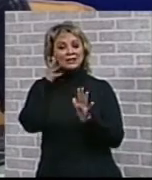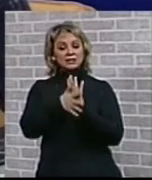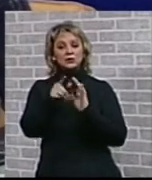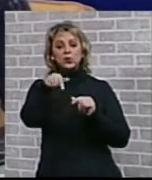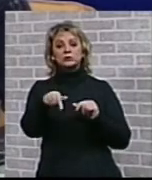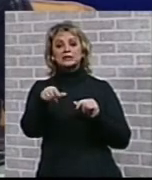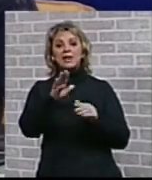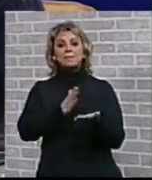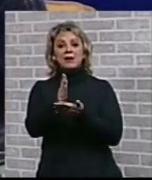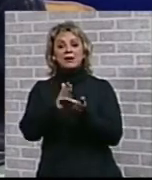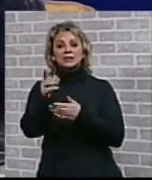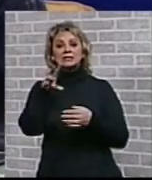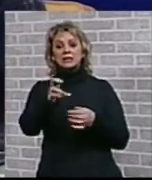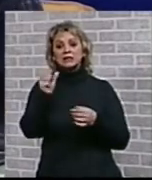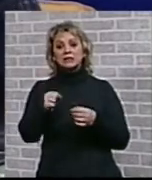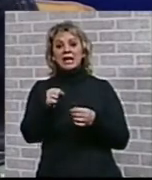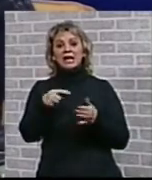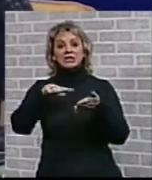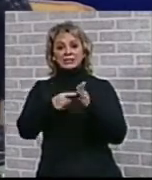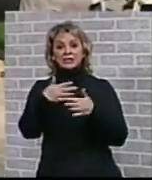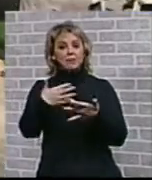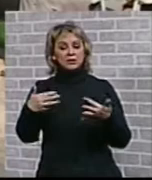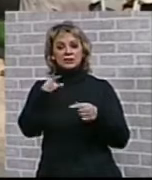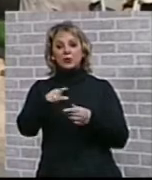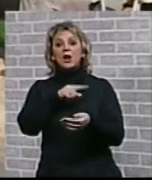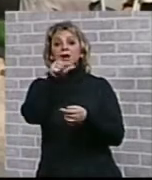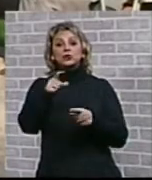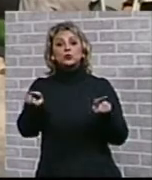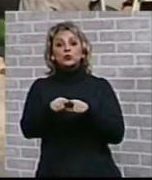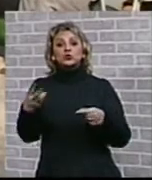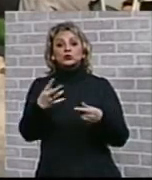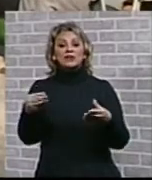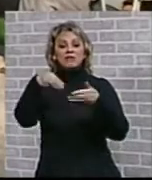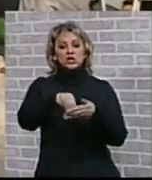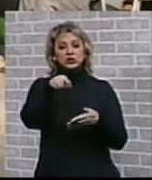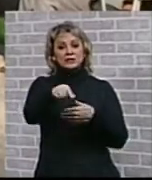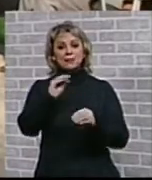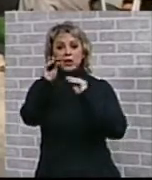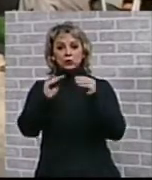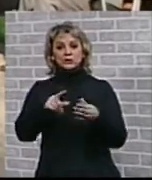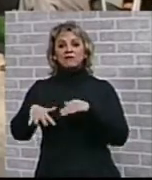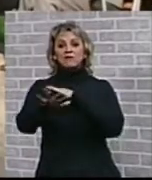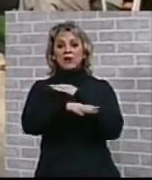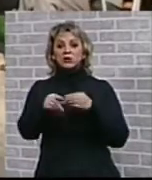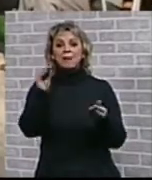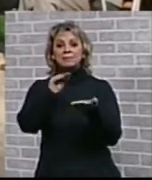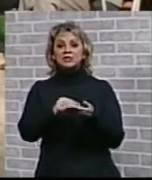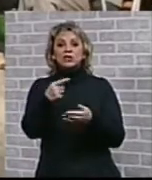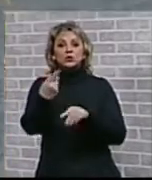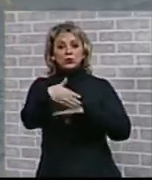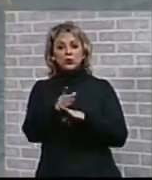расходоваться, направляться на эти цели по-разному. Горожанам тоже придется вложиться. На благоустройство дворов определена